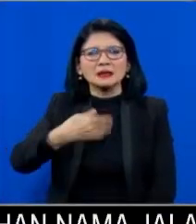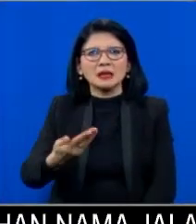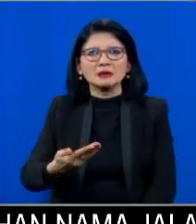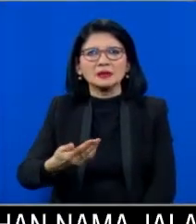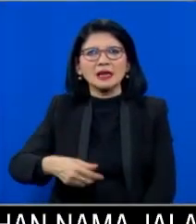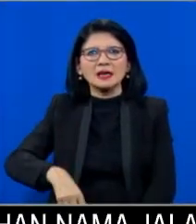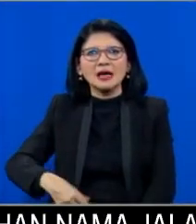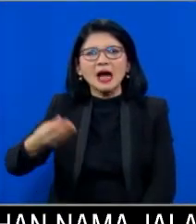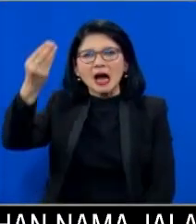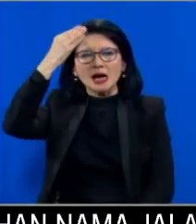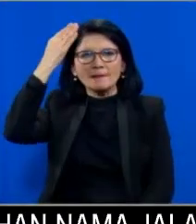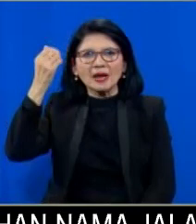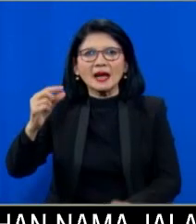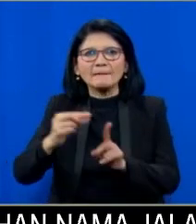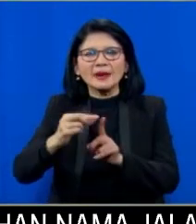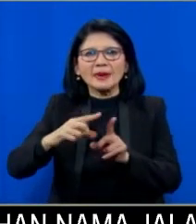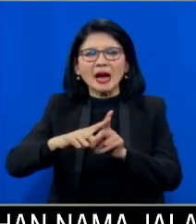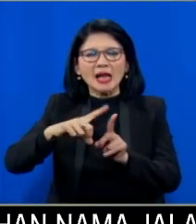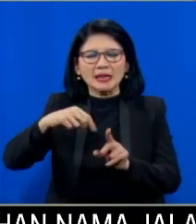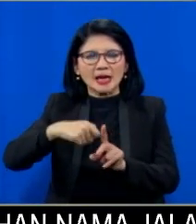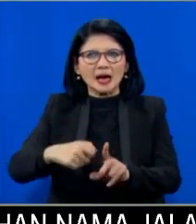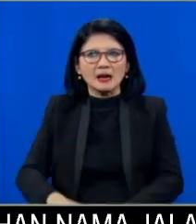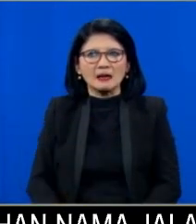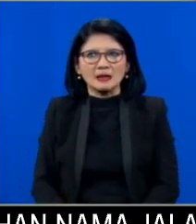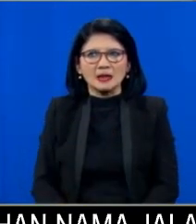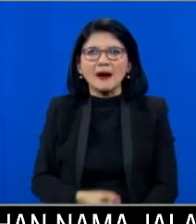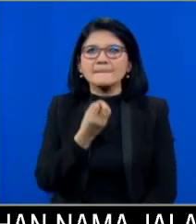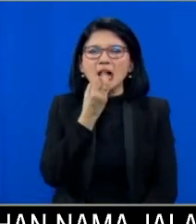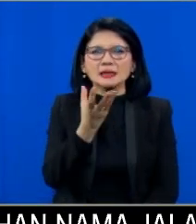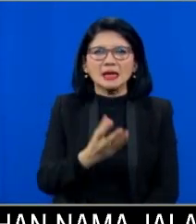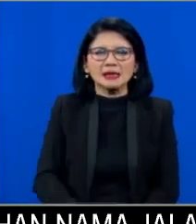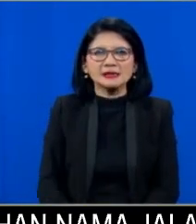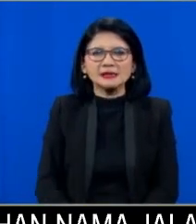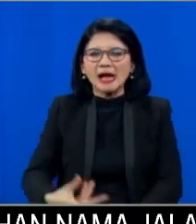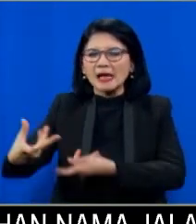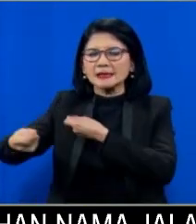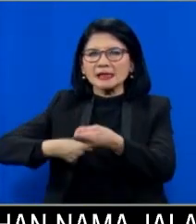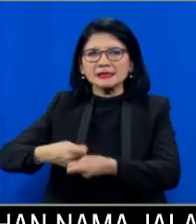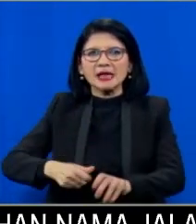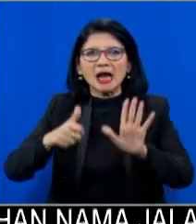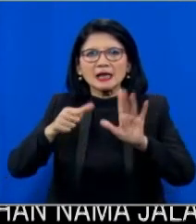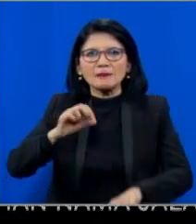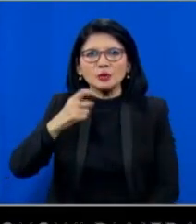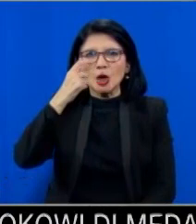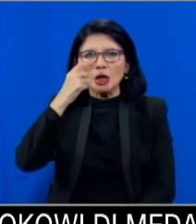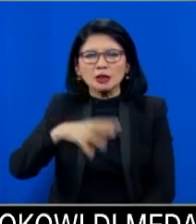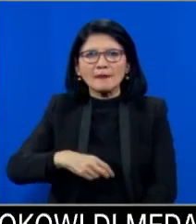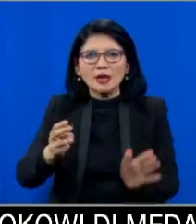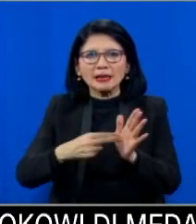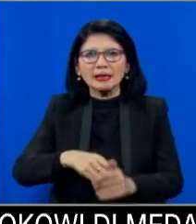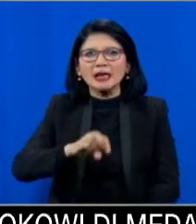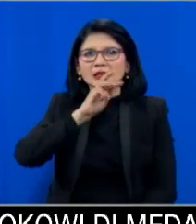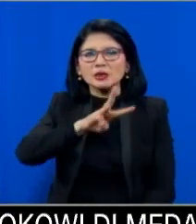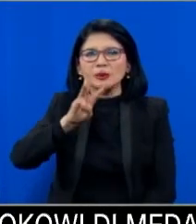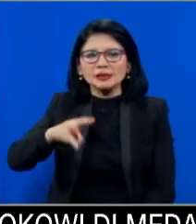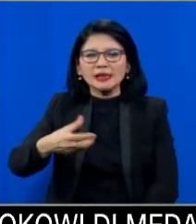Kepala PPATK Ivan Yustiavandana mengungkapkan transaksi 60 rekening milik ACT di 33 penyedia